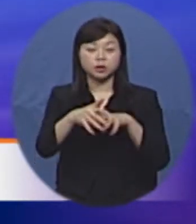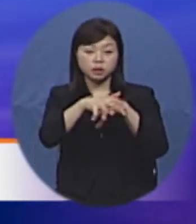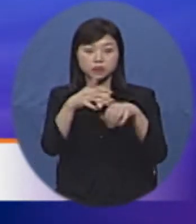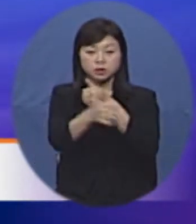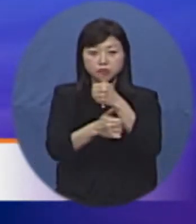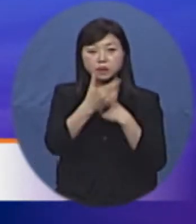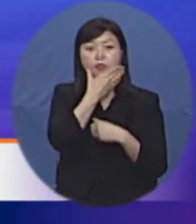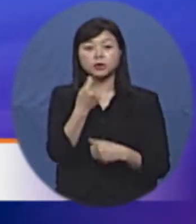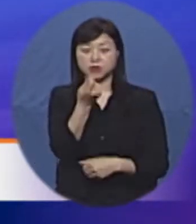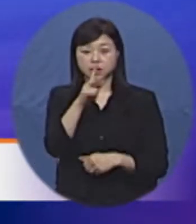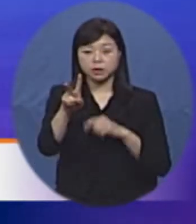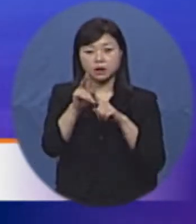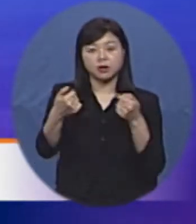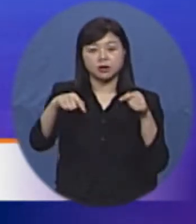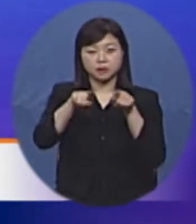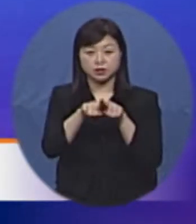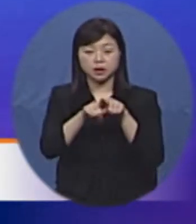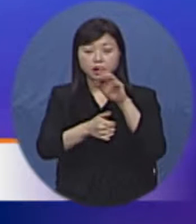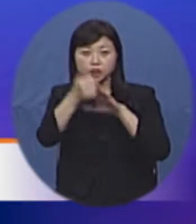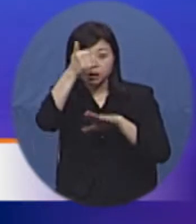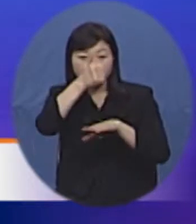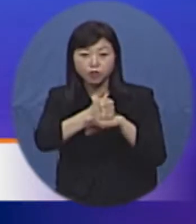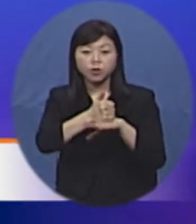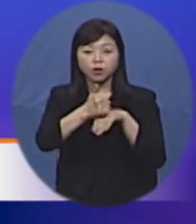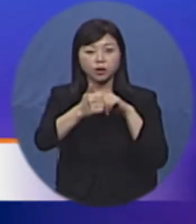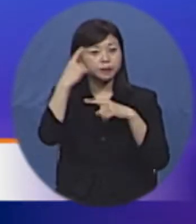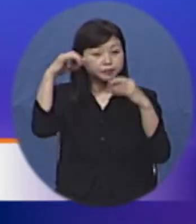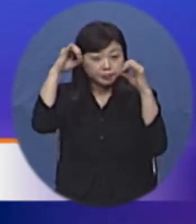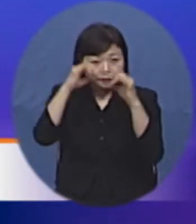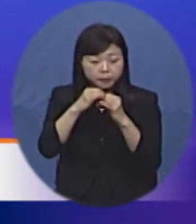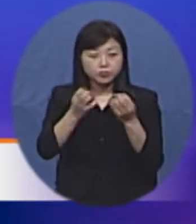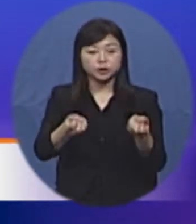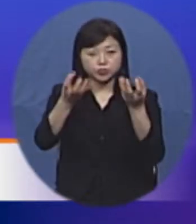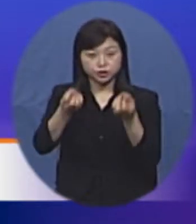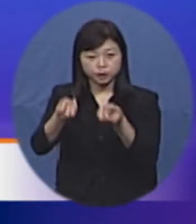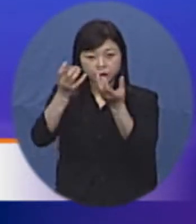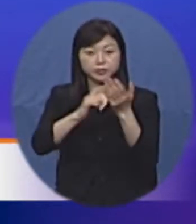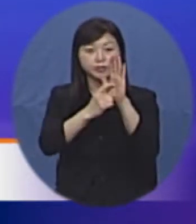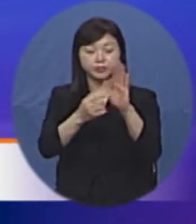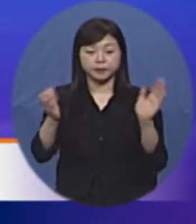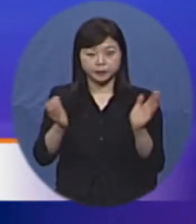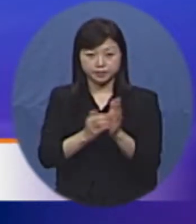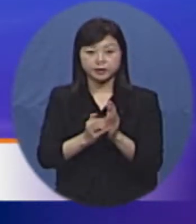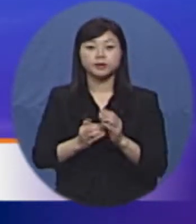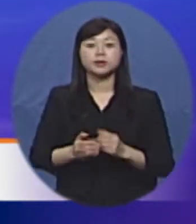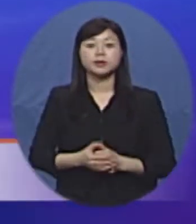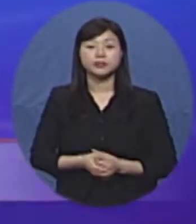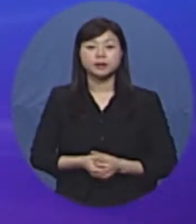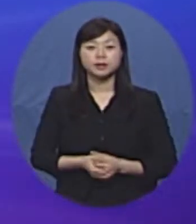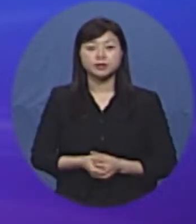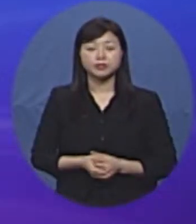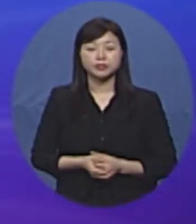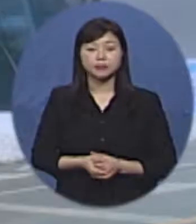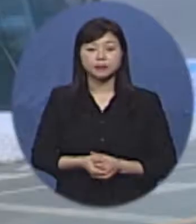조직위원회와 복지TV가 공동으로 성공기원 결의대회와 축하 콘서트를 개최했습니다. 이현주